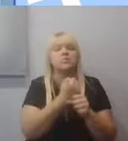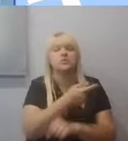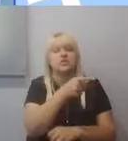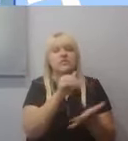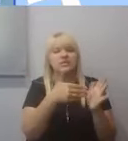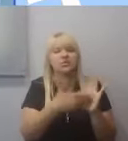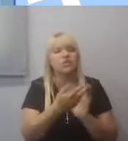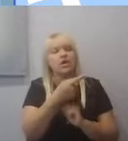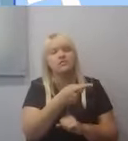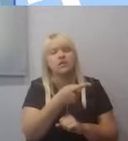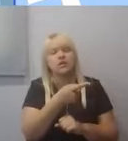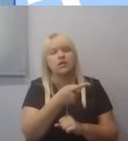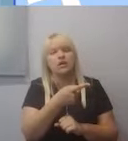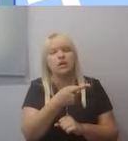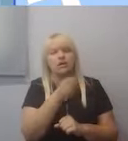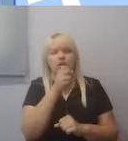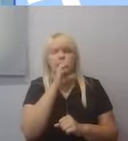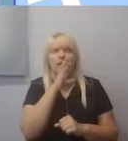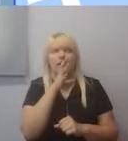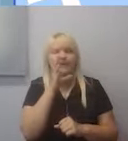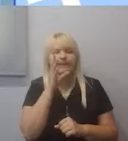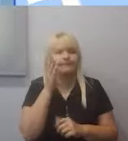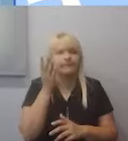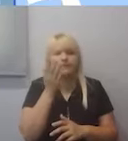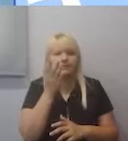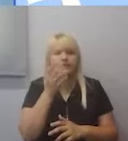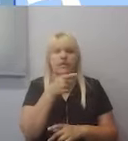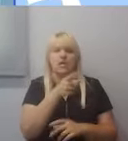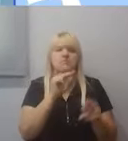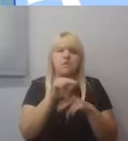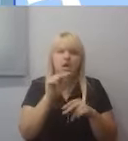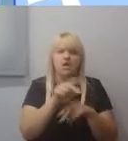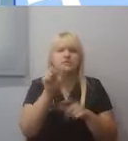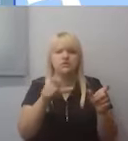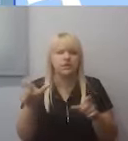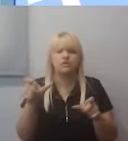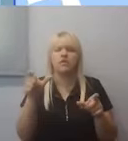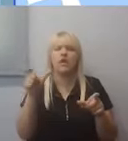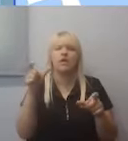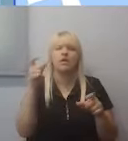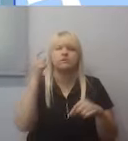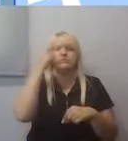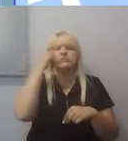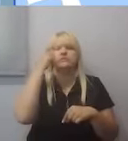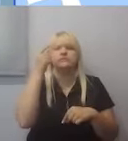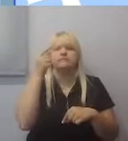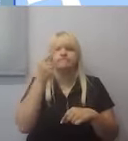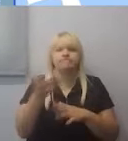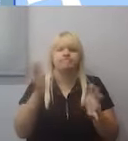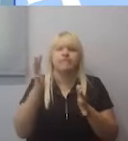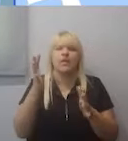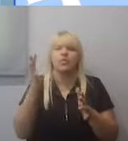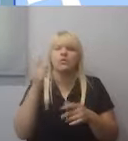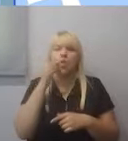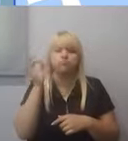b b ja un ja ja un ja mēs mācīti cilvēki atduramies pret tādām pret tādām kompetences